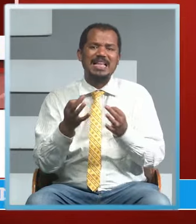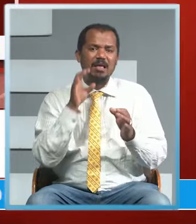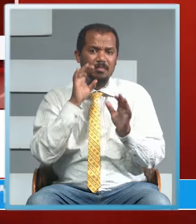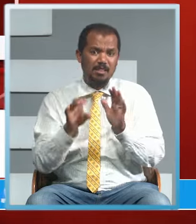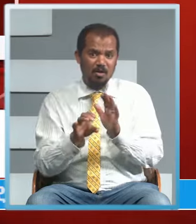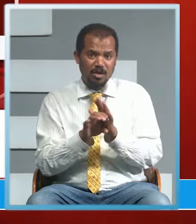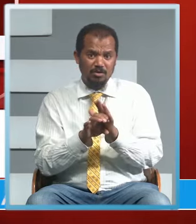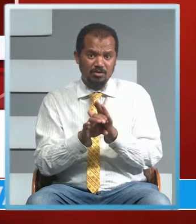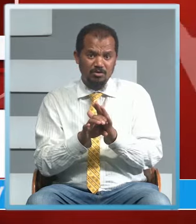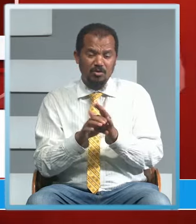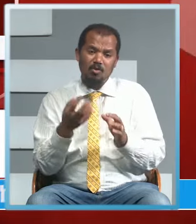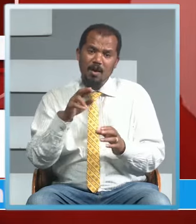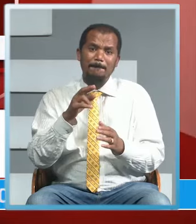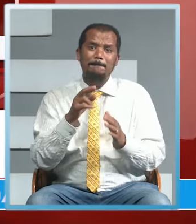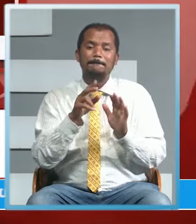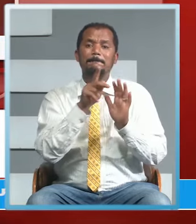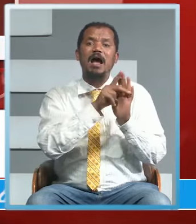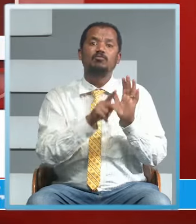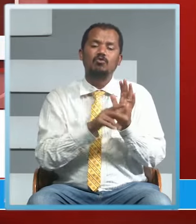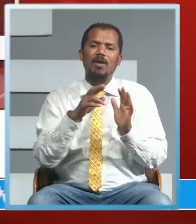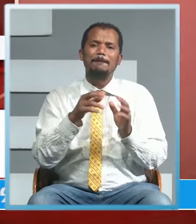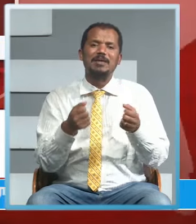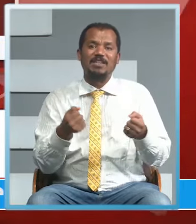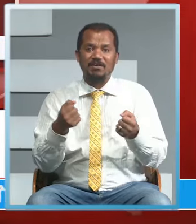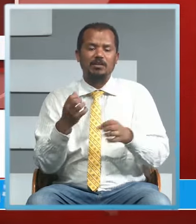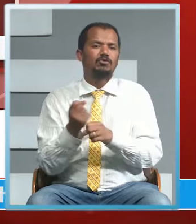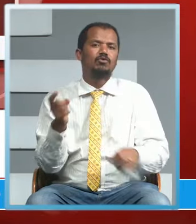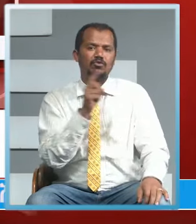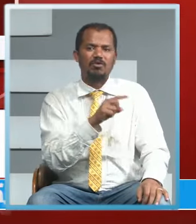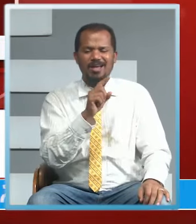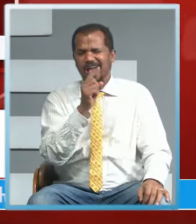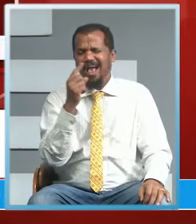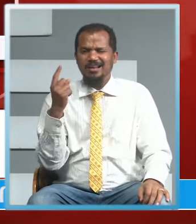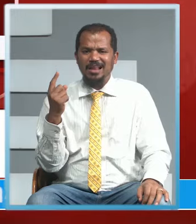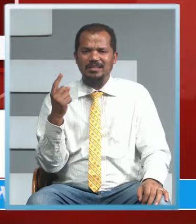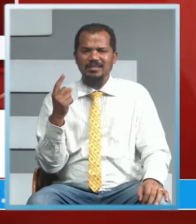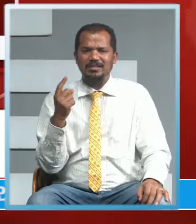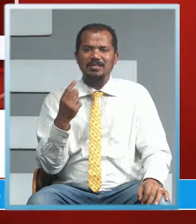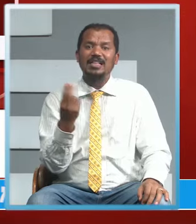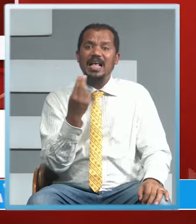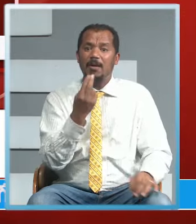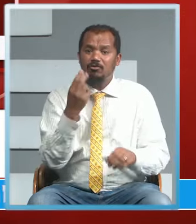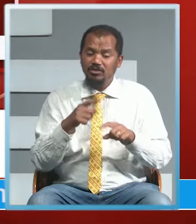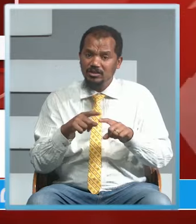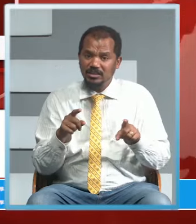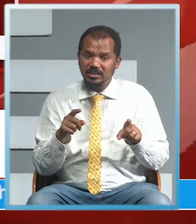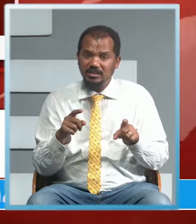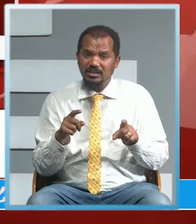መገለጫ መታወቂያቸውን ወይም ፓስፖርት ወይም መንጃ ፈቃዳቸውን ይዘው ይመጣሉ። አንዳንድ ተገልጋዮች